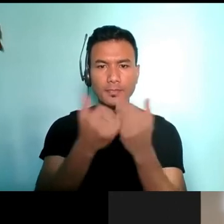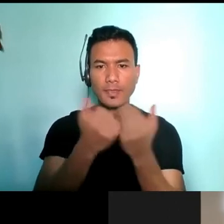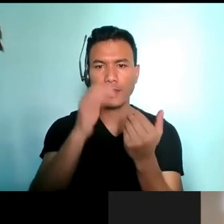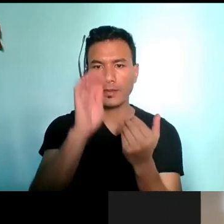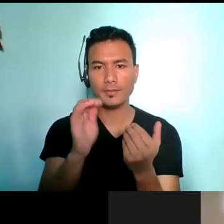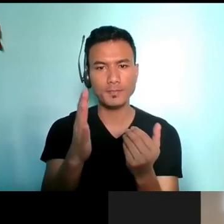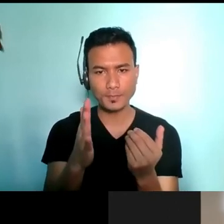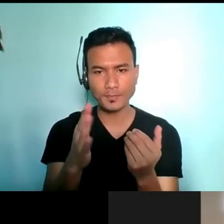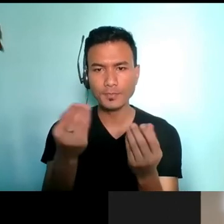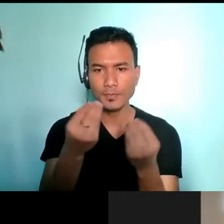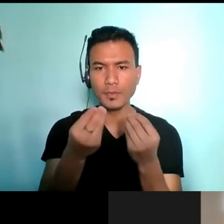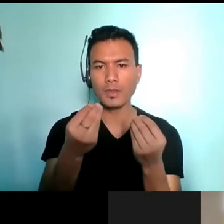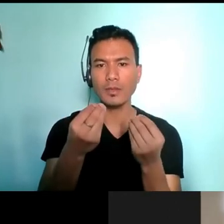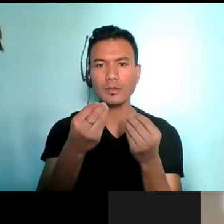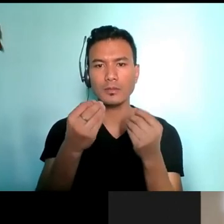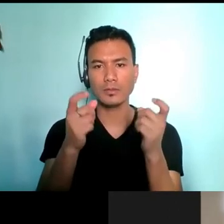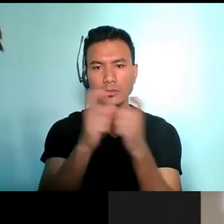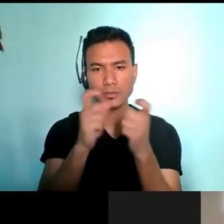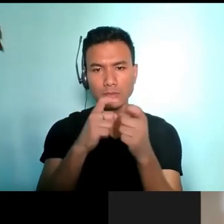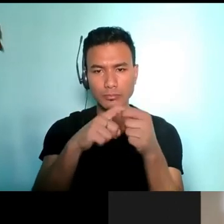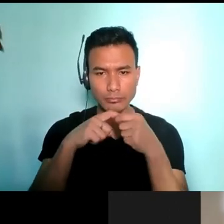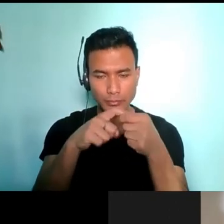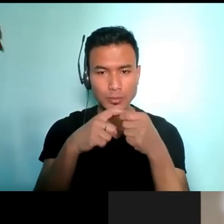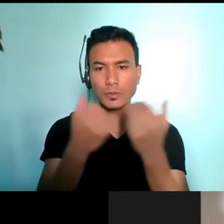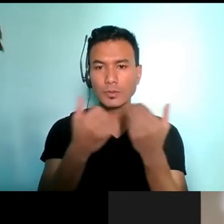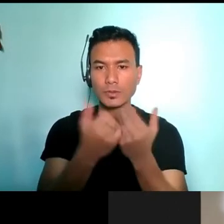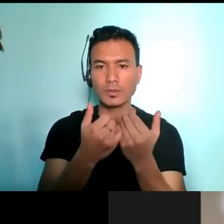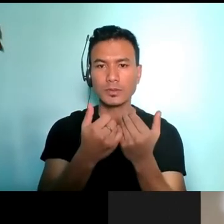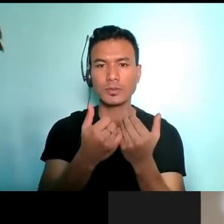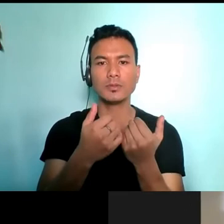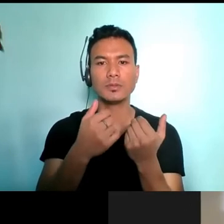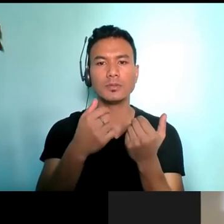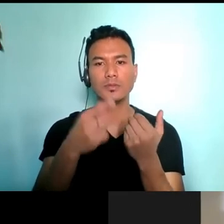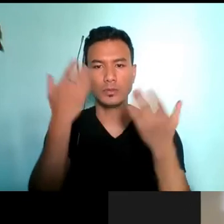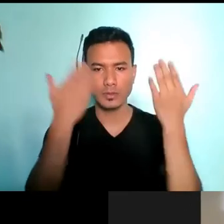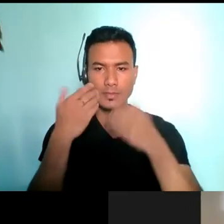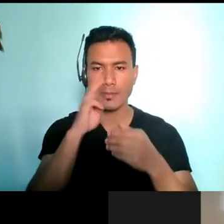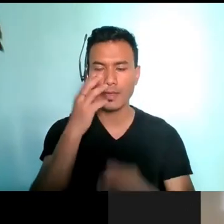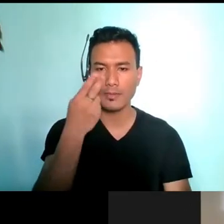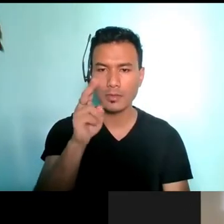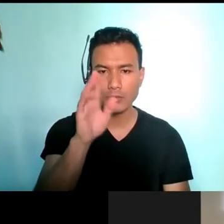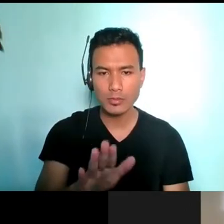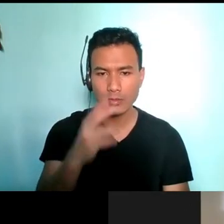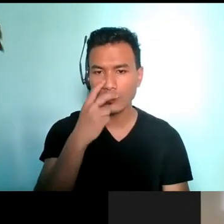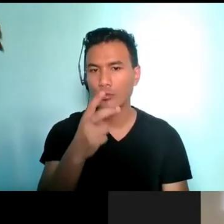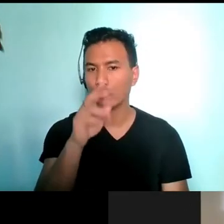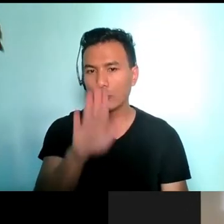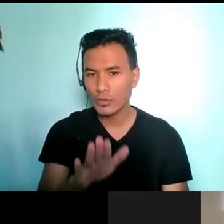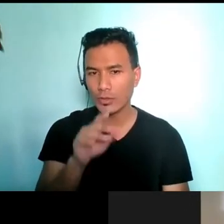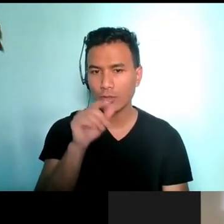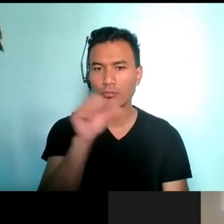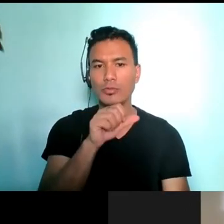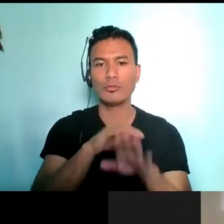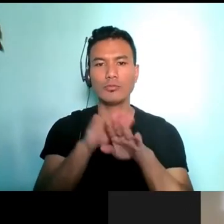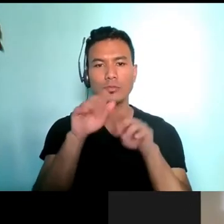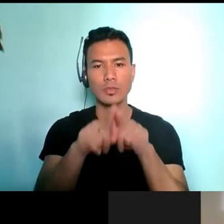सकिँदैन अलिकति इन्टरेक्टिभ भएर है जो भोइलेन्समा परेको छ अथवा देखिरहेको छ उहाँहरूसँग चाहिँ अलिकति इन्टरेक्सन